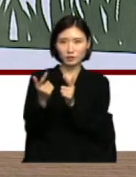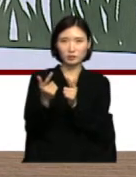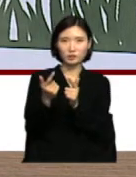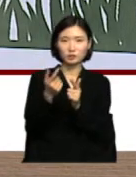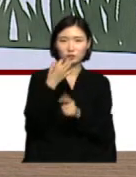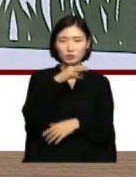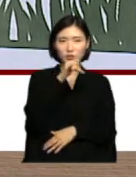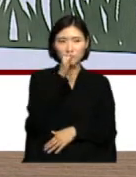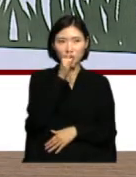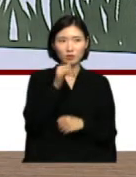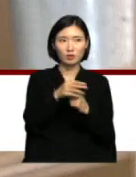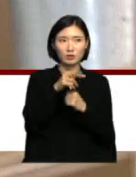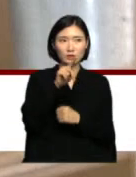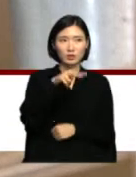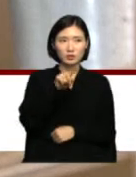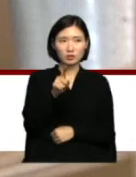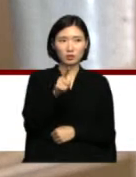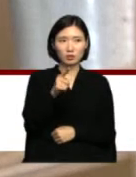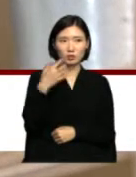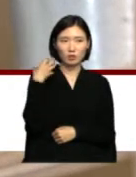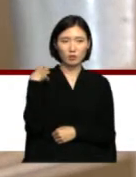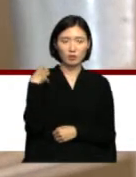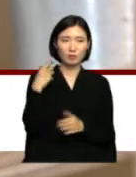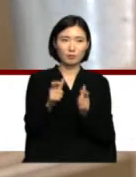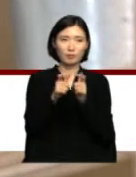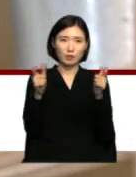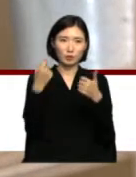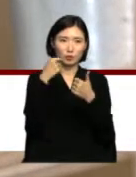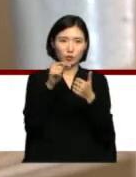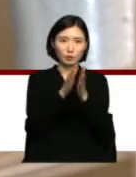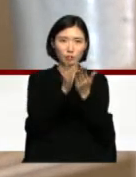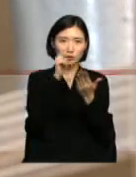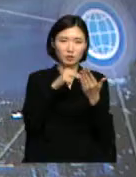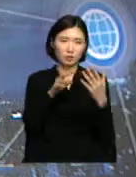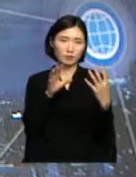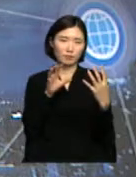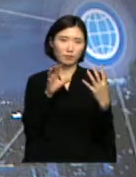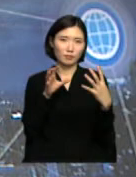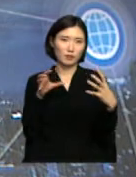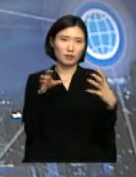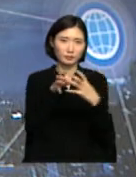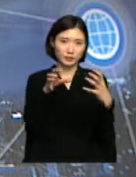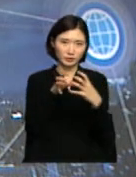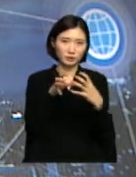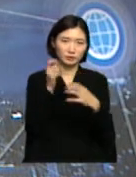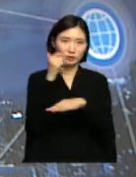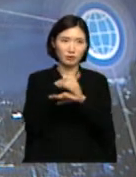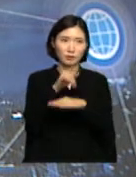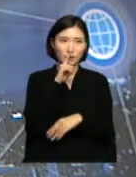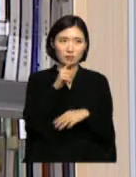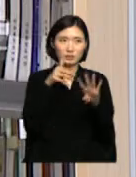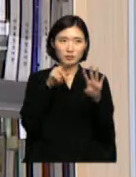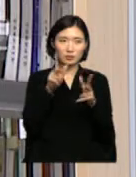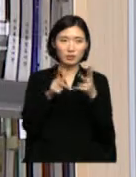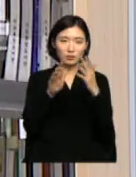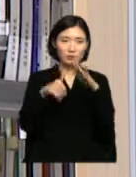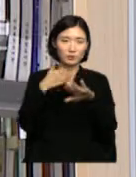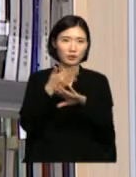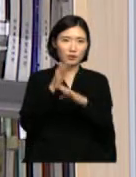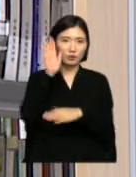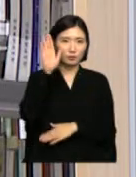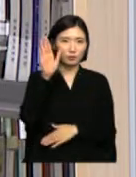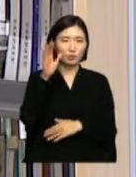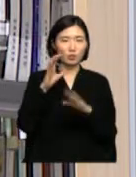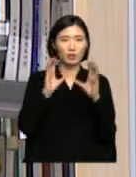증대시키고 이를 기반으로 한 리터러시 등 교육과 독서를 접목시킨다는 계획입니다. 4차 산업혁명에서 앞으로